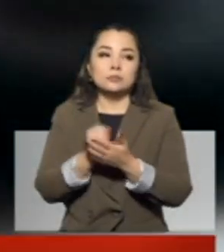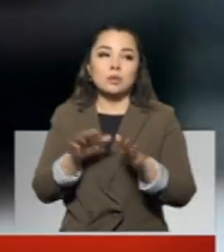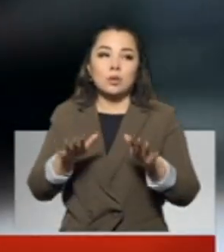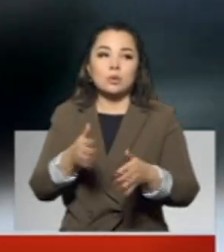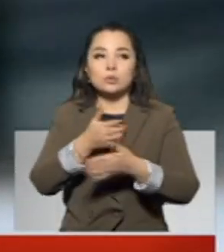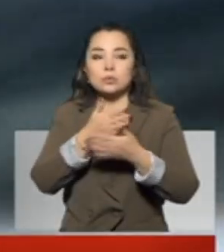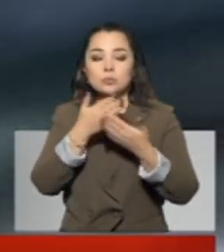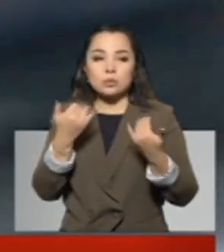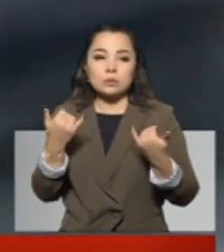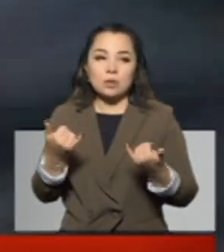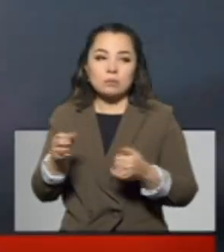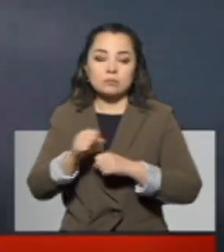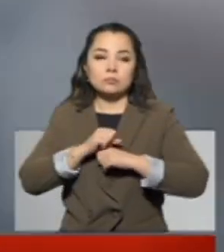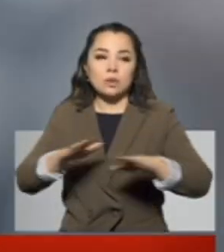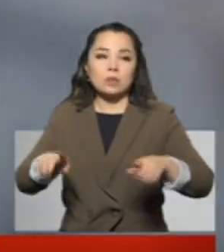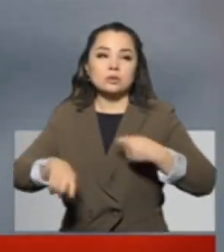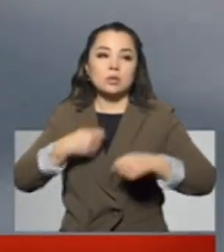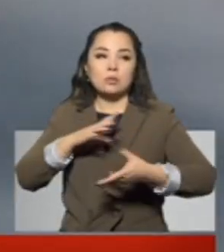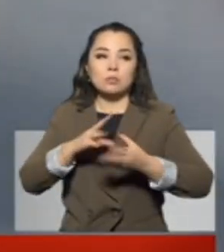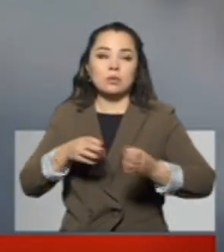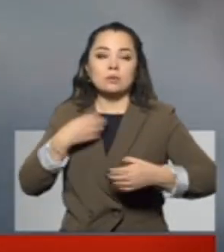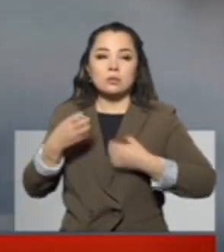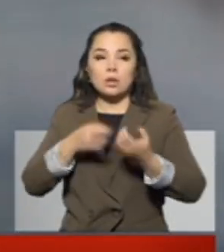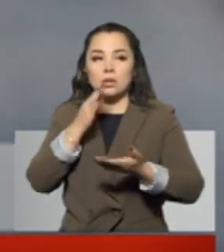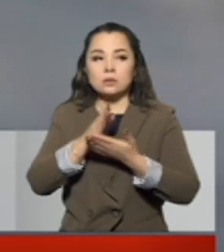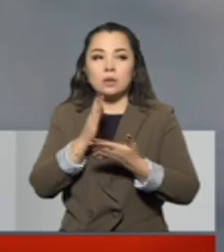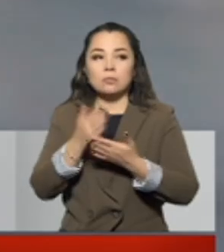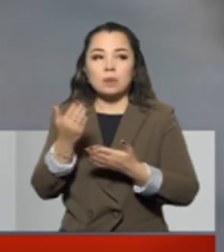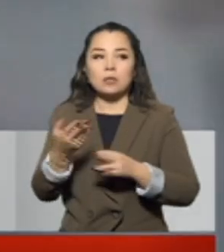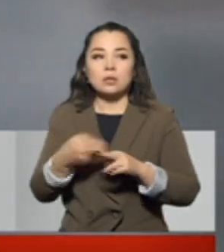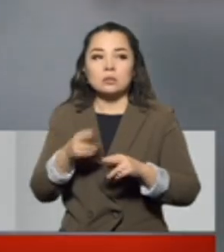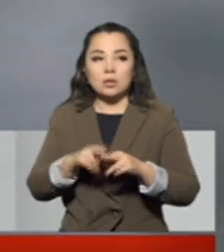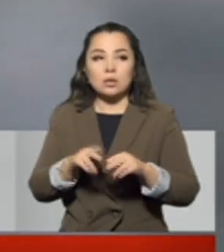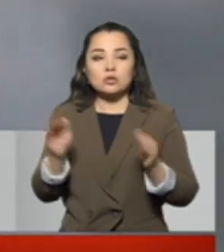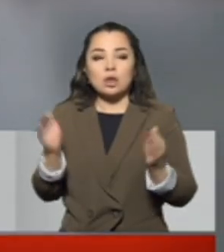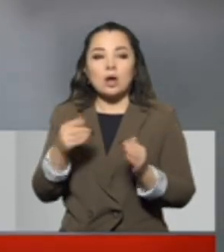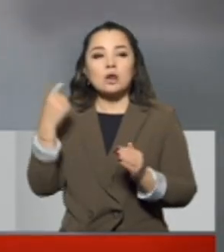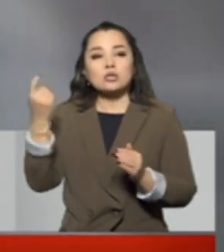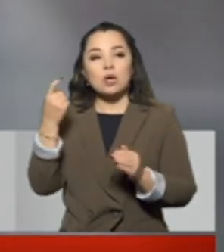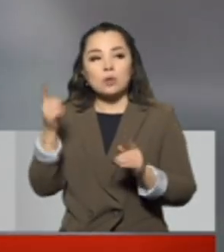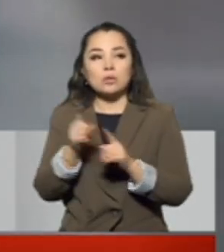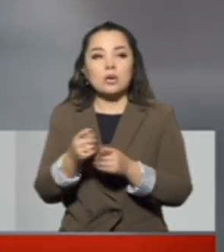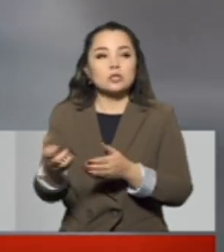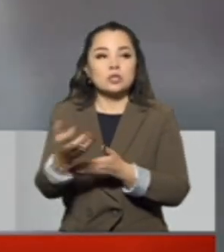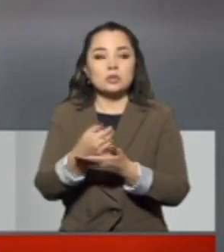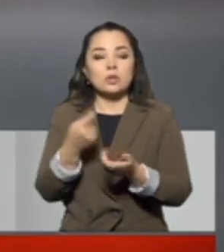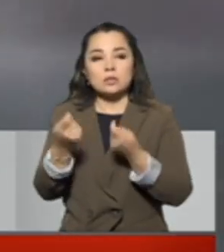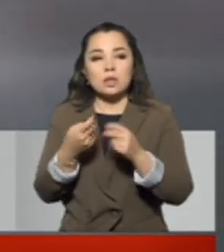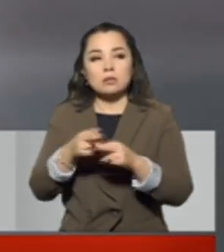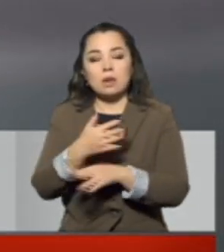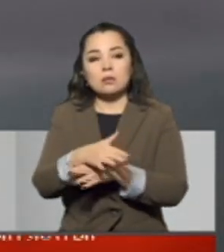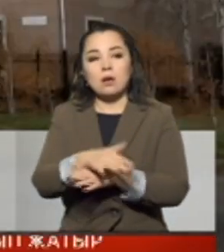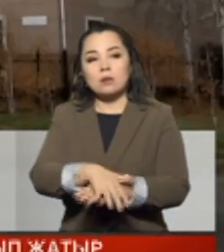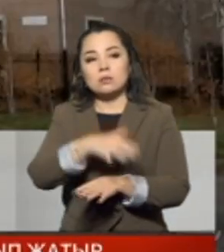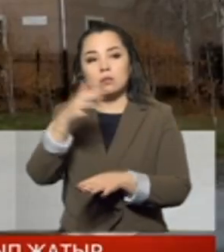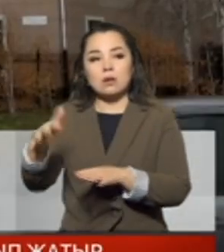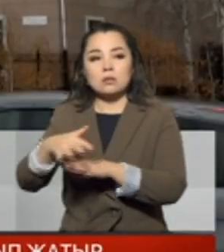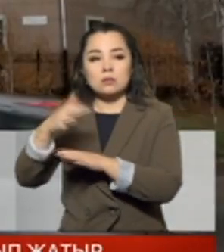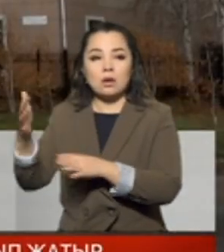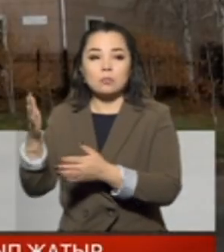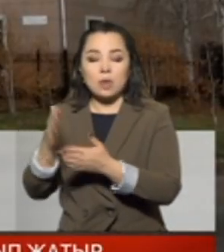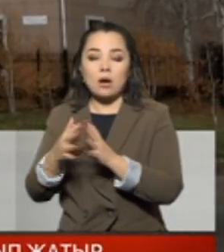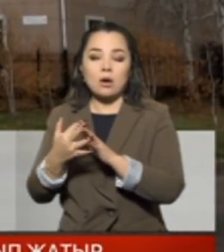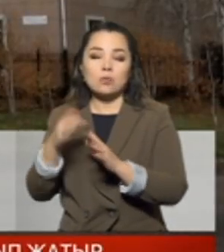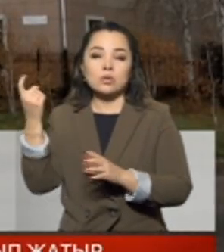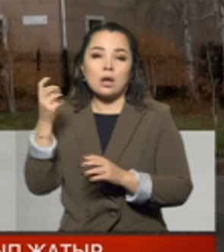жоқ шаруалар шаш етектен шығынға батамыз ба деп алаңдаулы. Әсіресе шағын шаруашылықтардың жинаған дақылы осылай далада жатыр. Ауыл